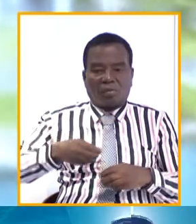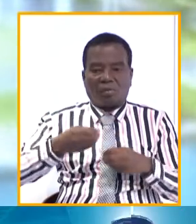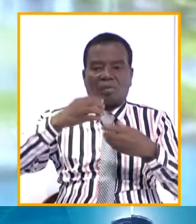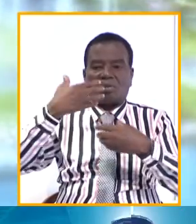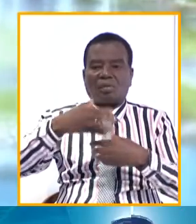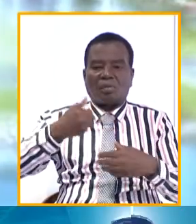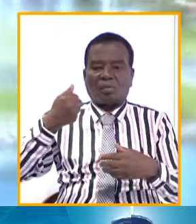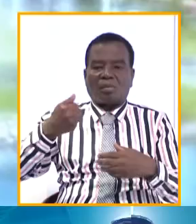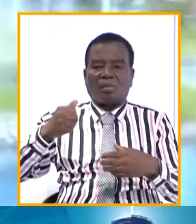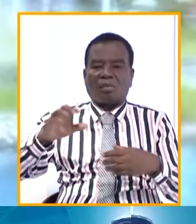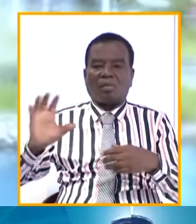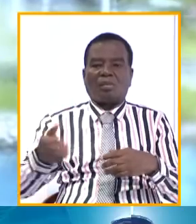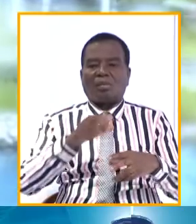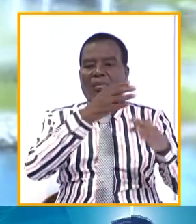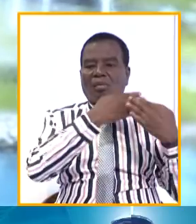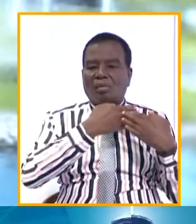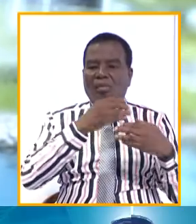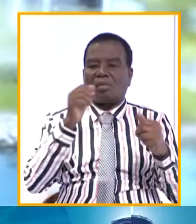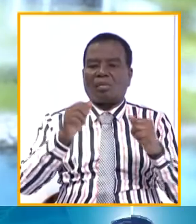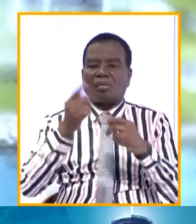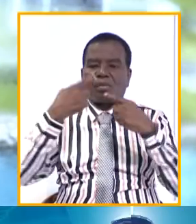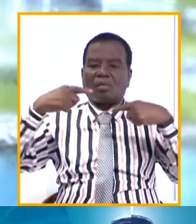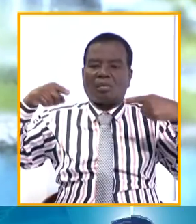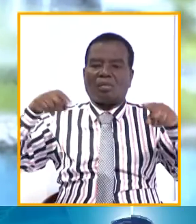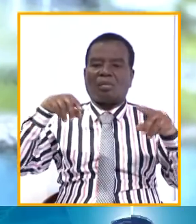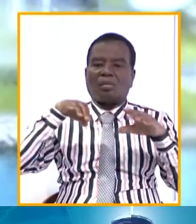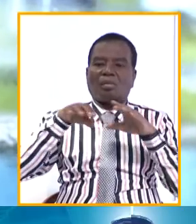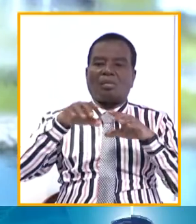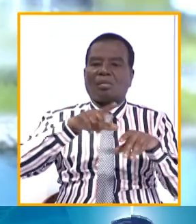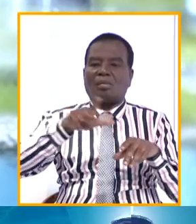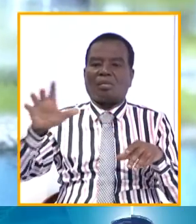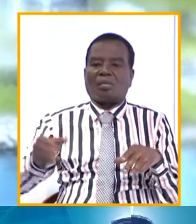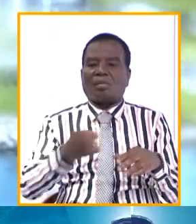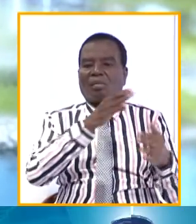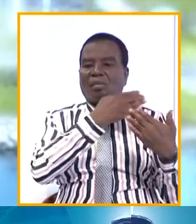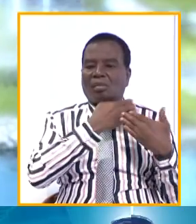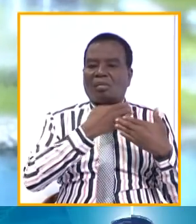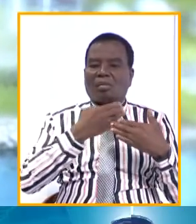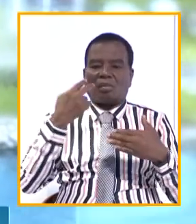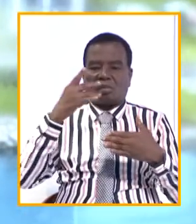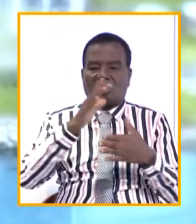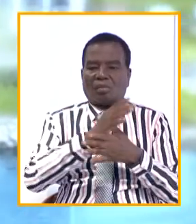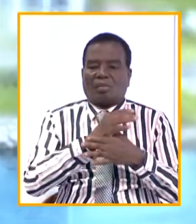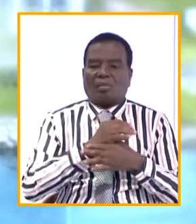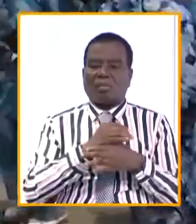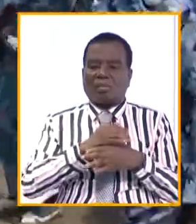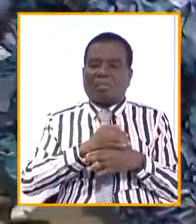meilleure prise en charge de leurs activités et surtout à réussir leur prise en charge en termes de besoins particuliers. Éric